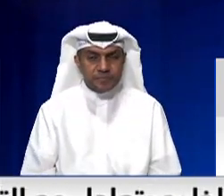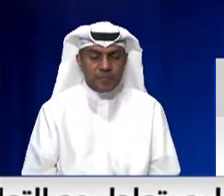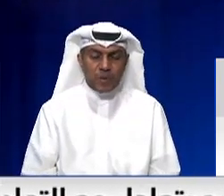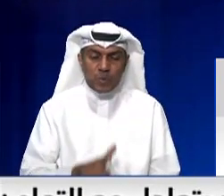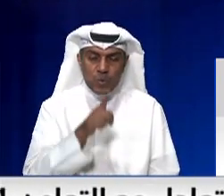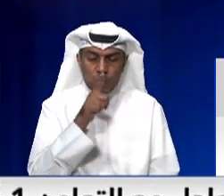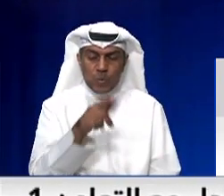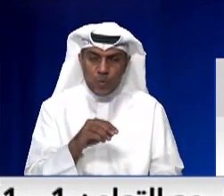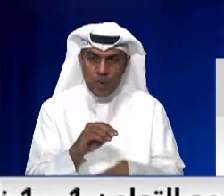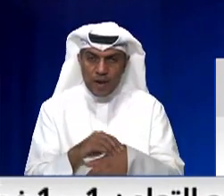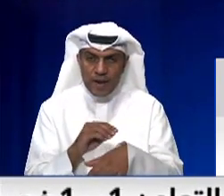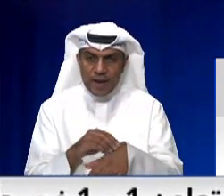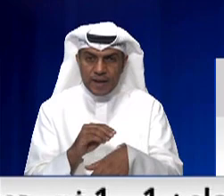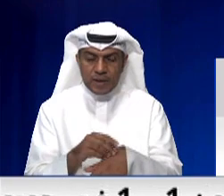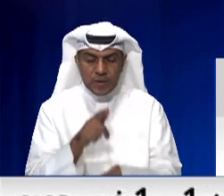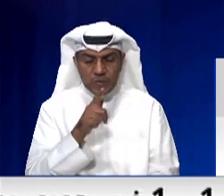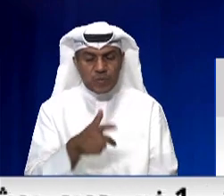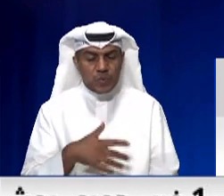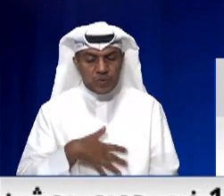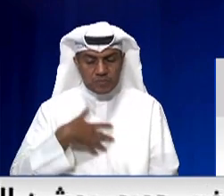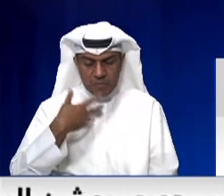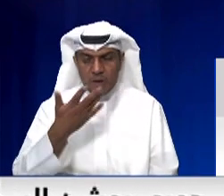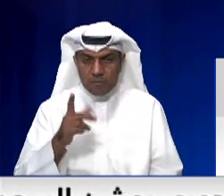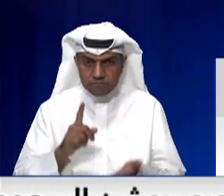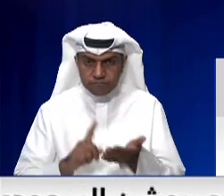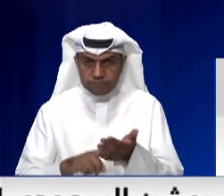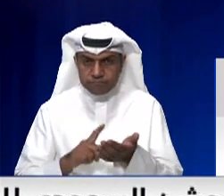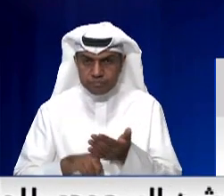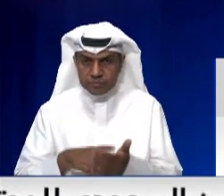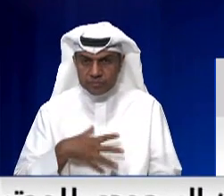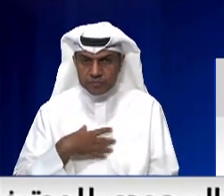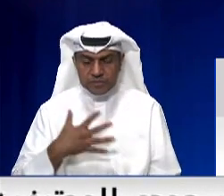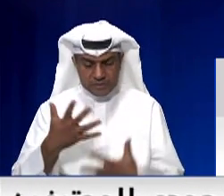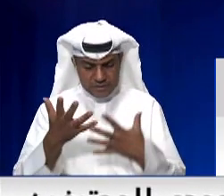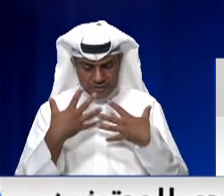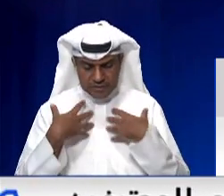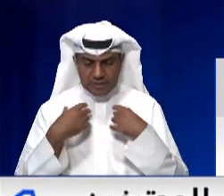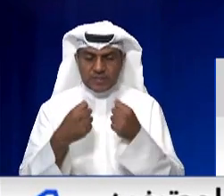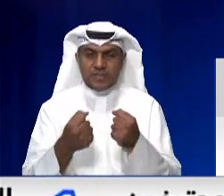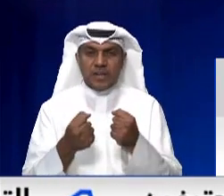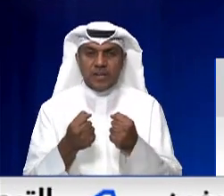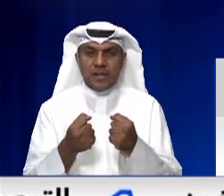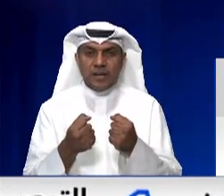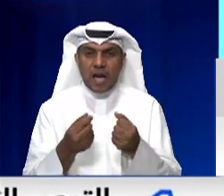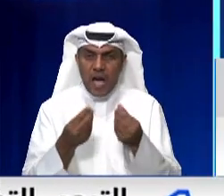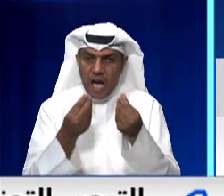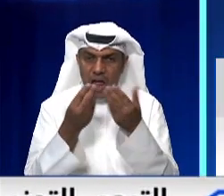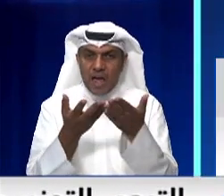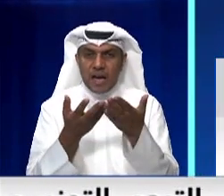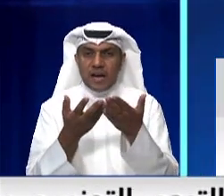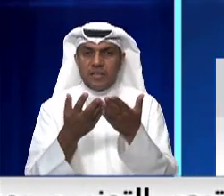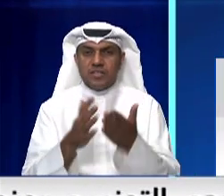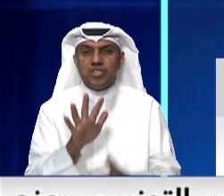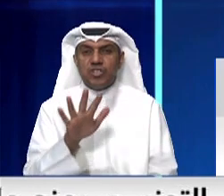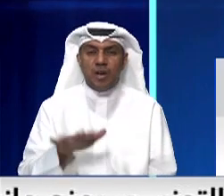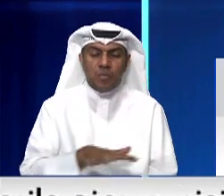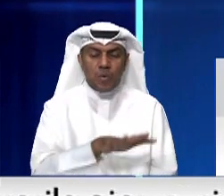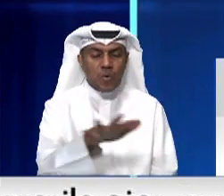أبعث لجلالتكم بأصدق تمنياتي الشخصية بموفور الصحة وتمام العافية والهناء، ولشعب المملكة